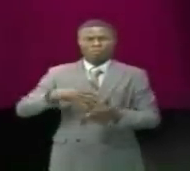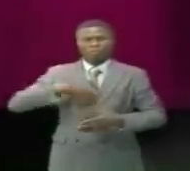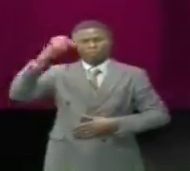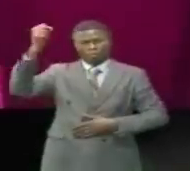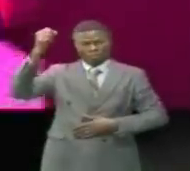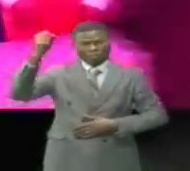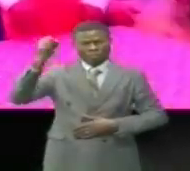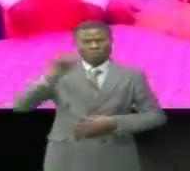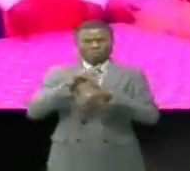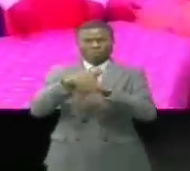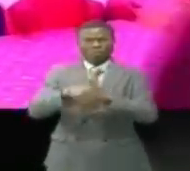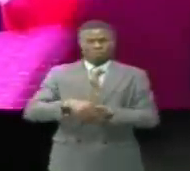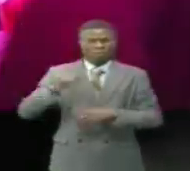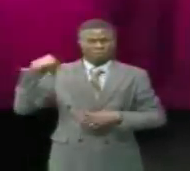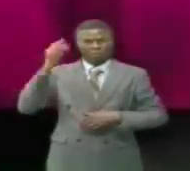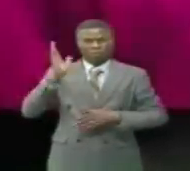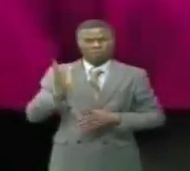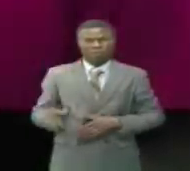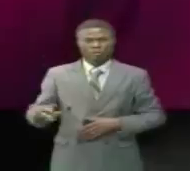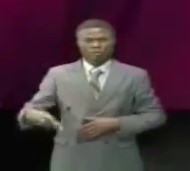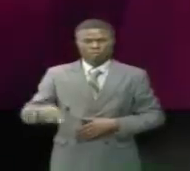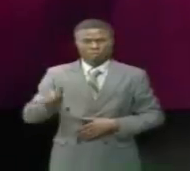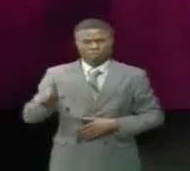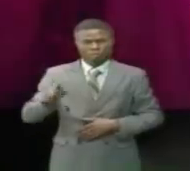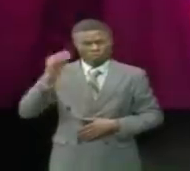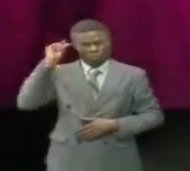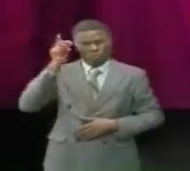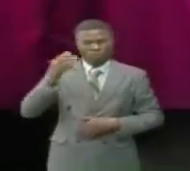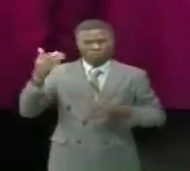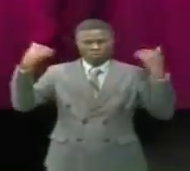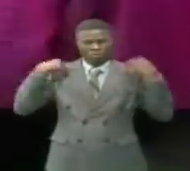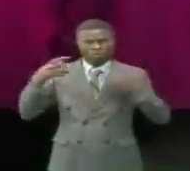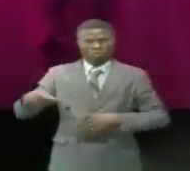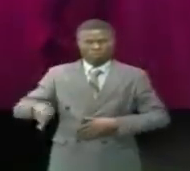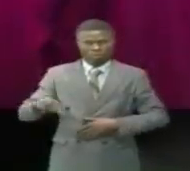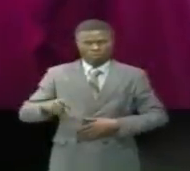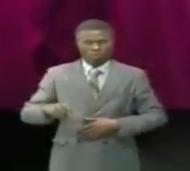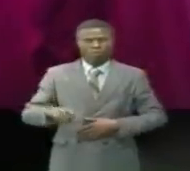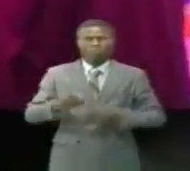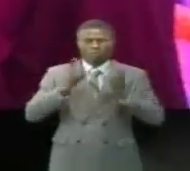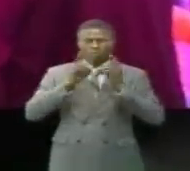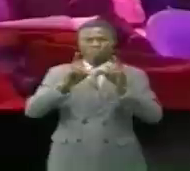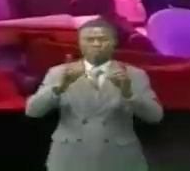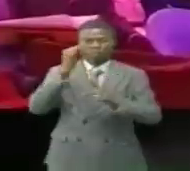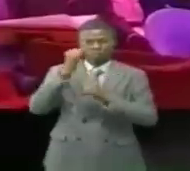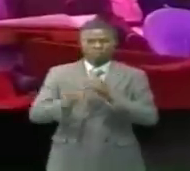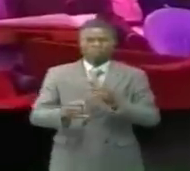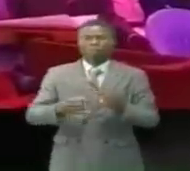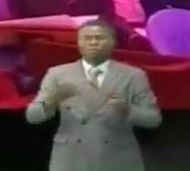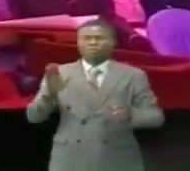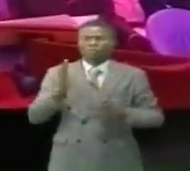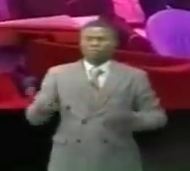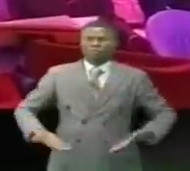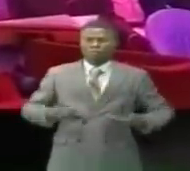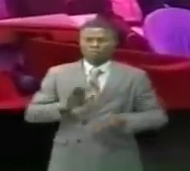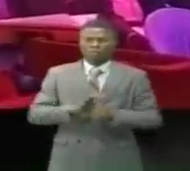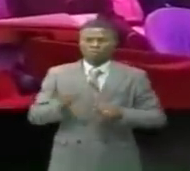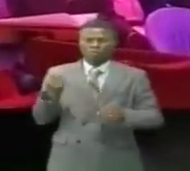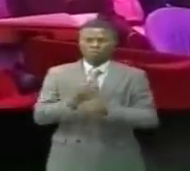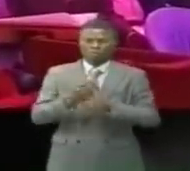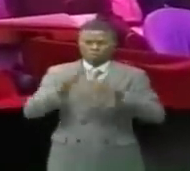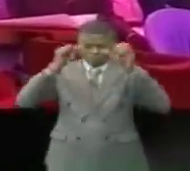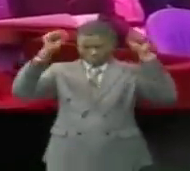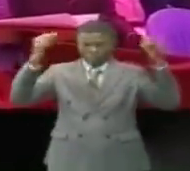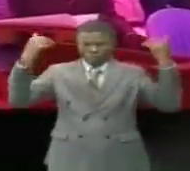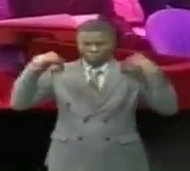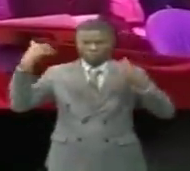laquelle a pris part le gouverneur de province John Kabea. L'autorité provinciale a, dans son mot de clôture, loué les efforts du président de la République et